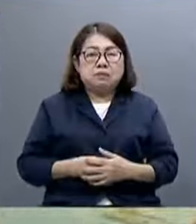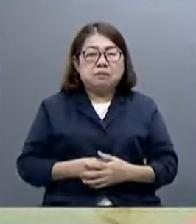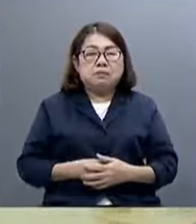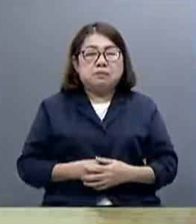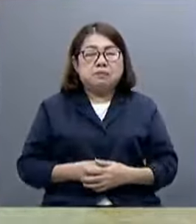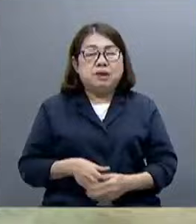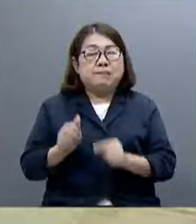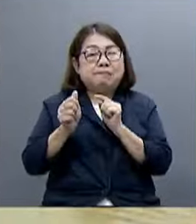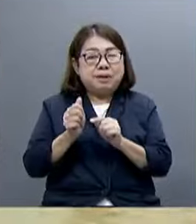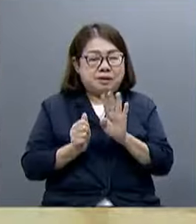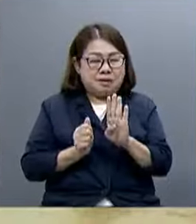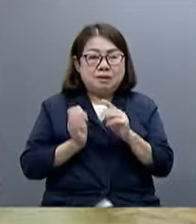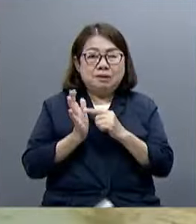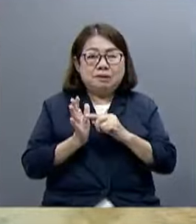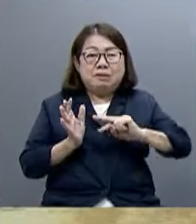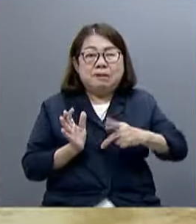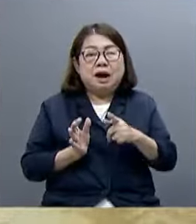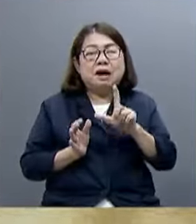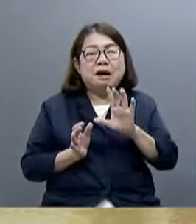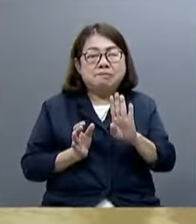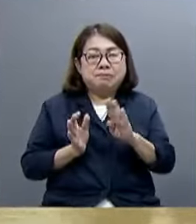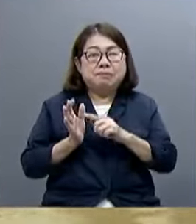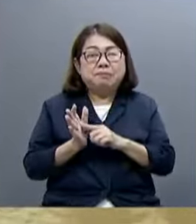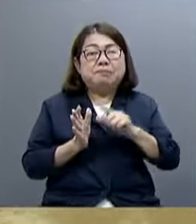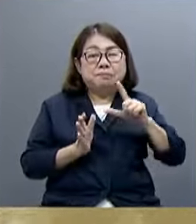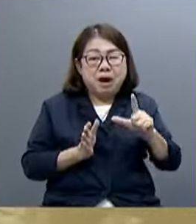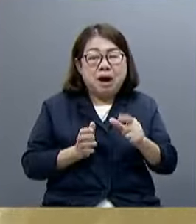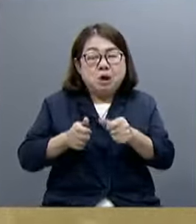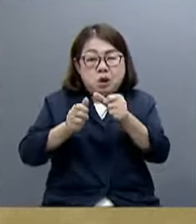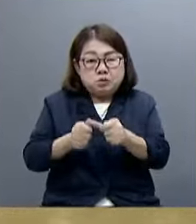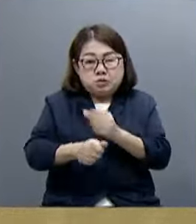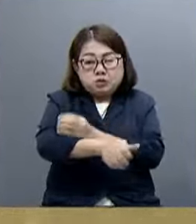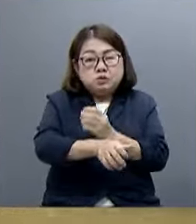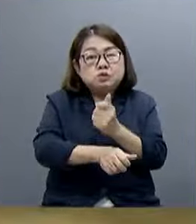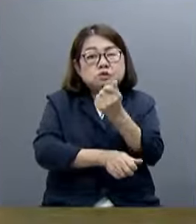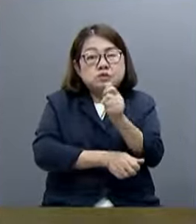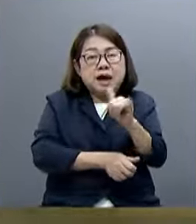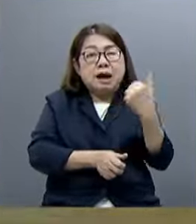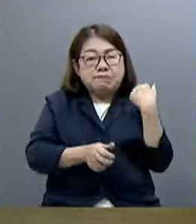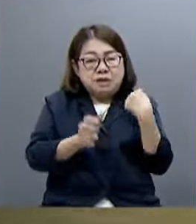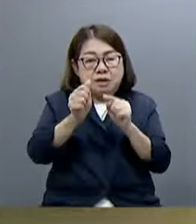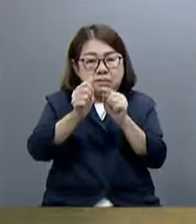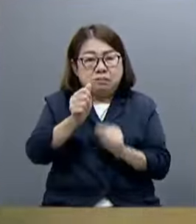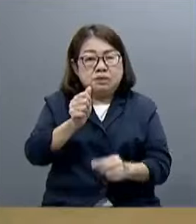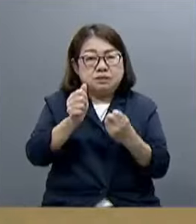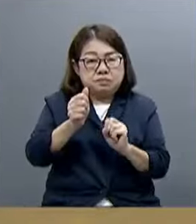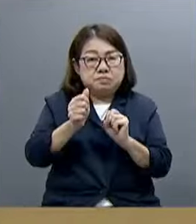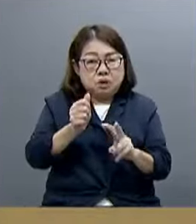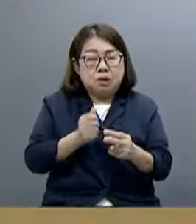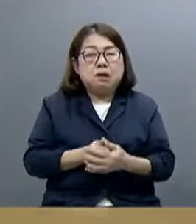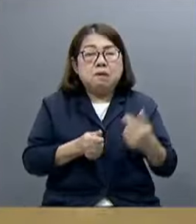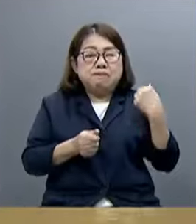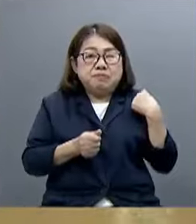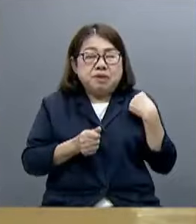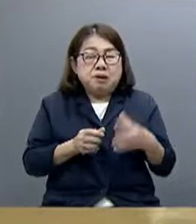อำเภอบางบานเป็น1ใน12อำเภอของจังหวัดพระนครศรีอยุธยาที่เป็นพื้นที่รับน้ำครอบคลุม6ทุ่งรับน้